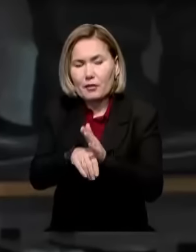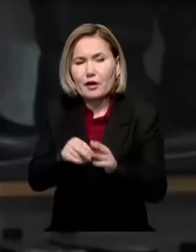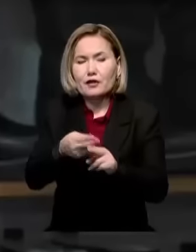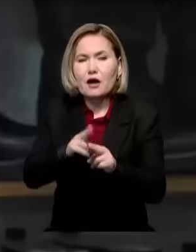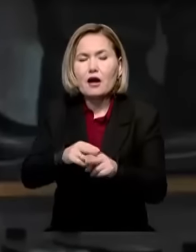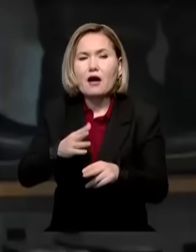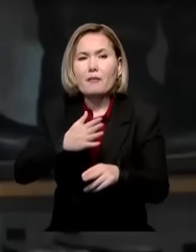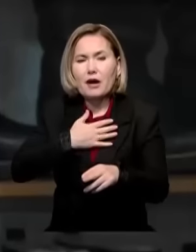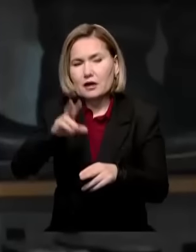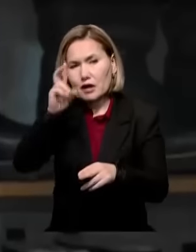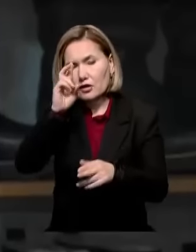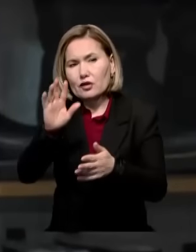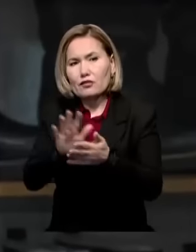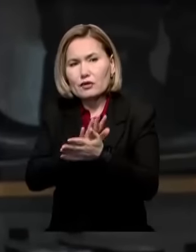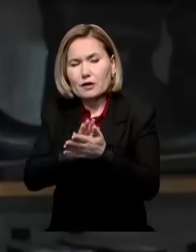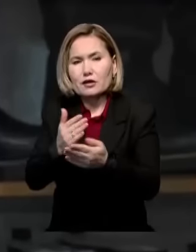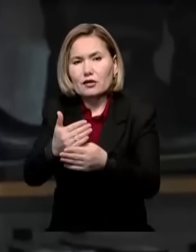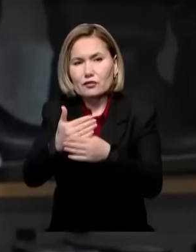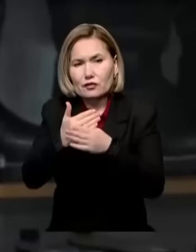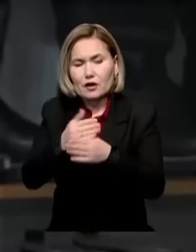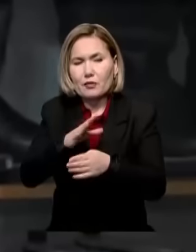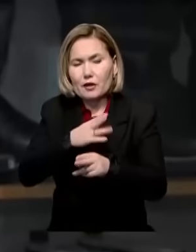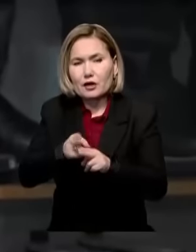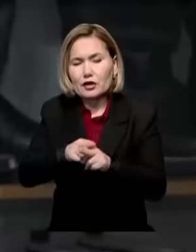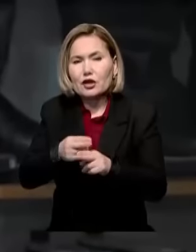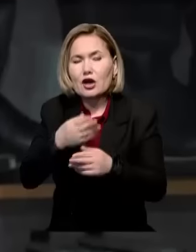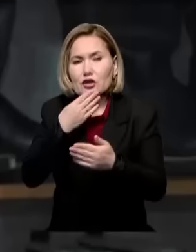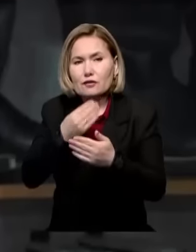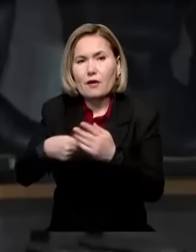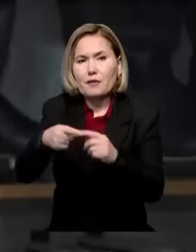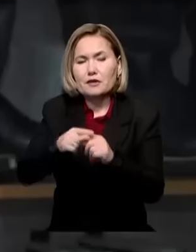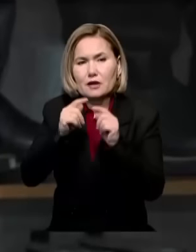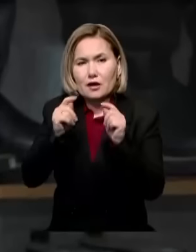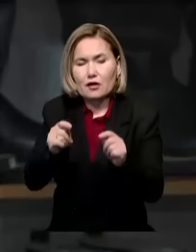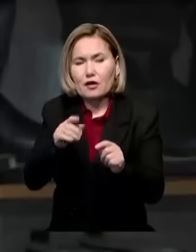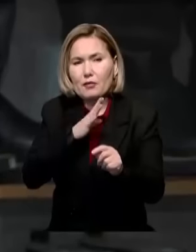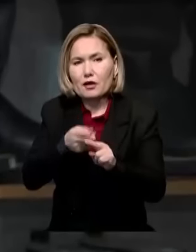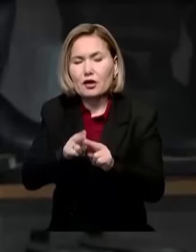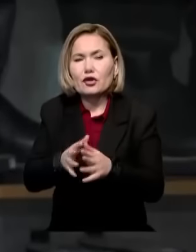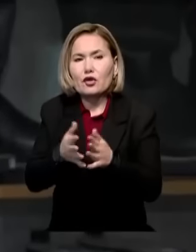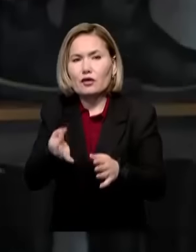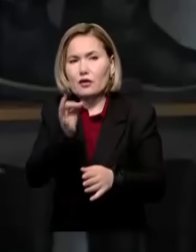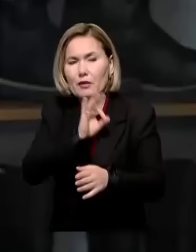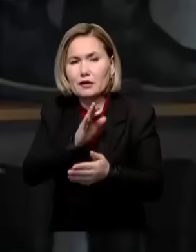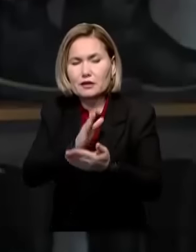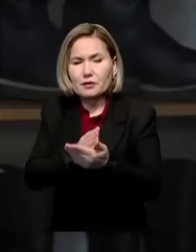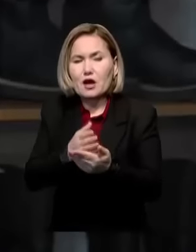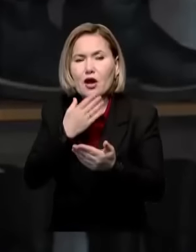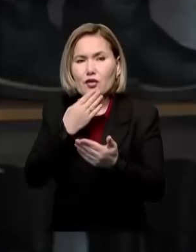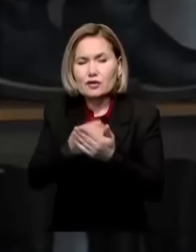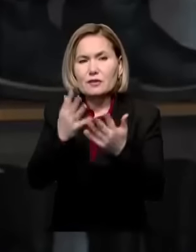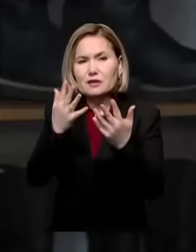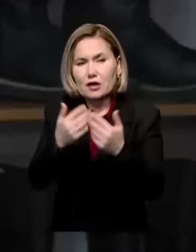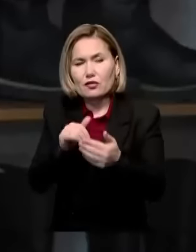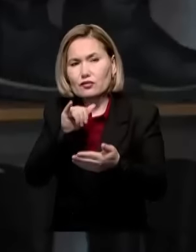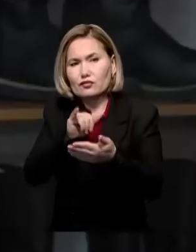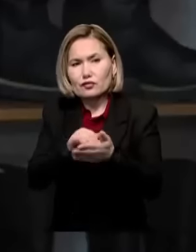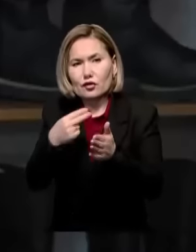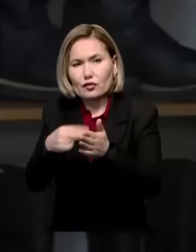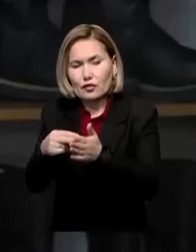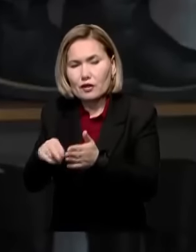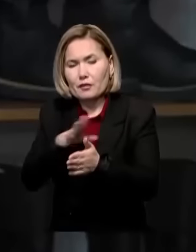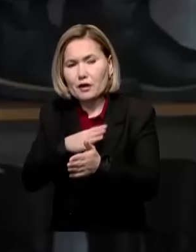алдық, қалатқыларымызды алдық. Біздің жұмысымыздың жақсы жүруіне жеңеге көптен көп пайдасы болды. Бізде бәрі ішіне жеңеге